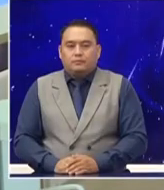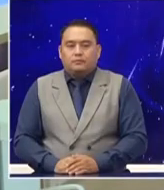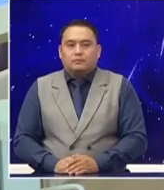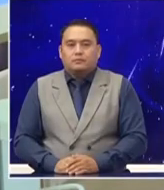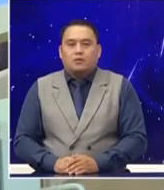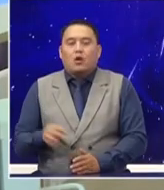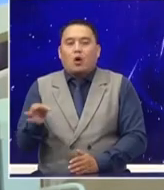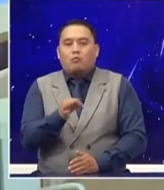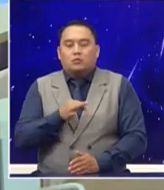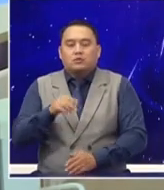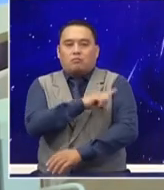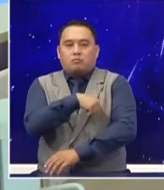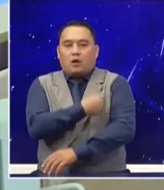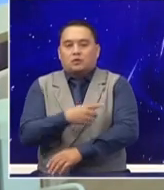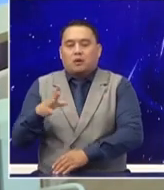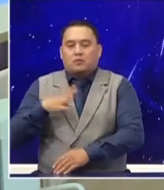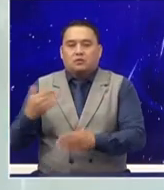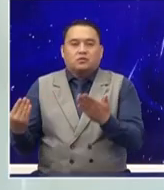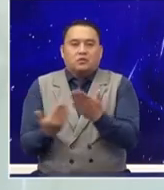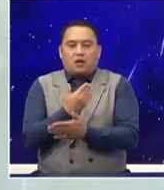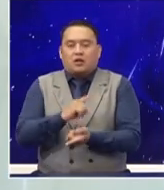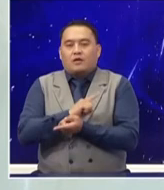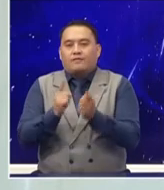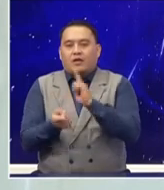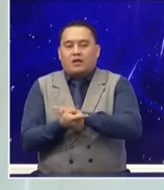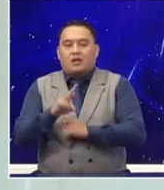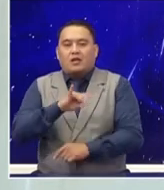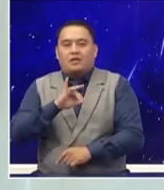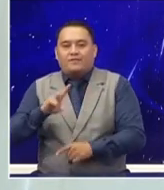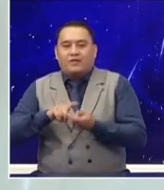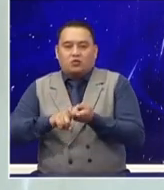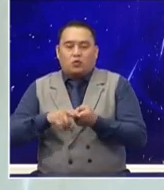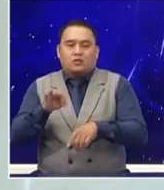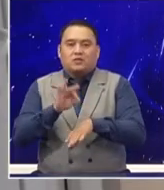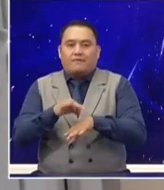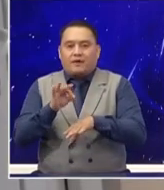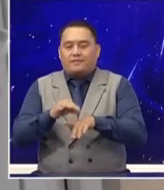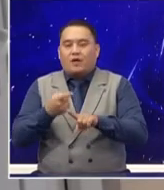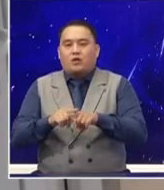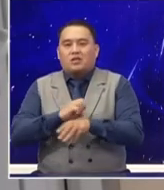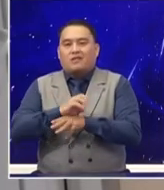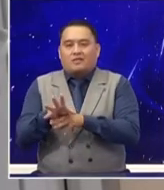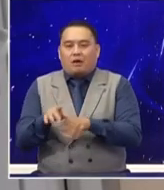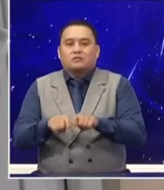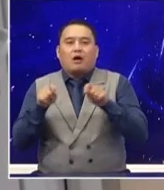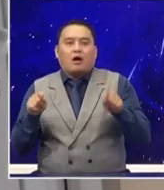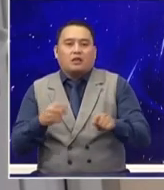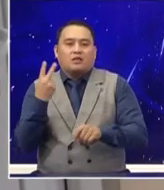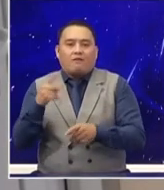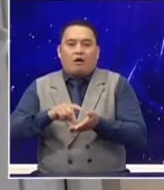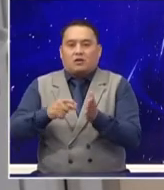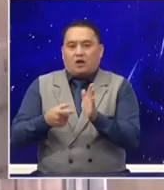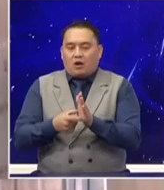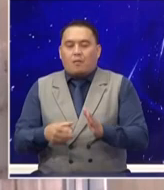Областная больница в период пандемии была перепрофилирована в инфекционный стационар. Для больных с COVID-19 здесь были открыты два